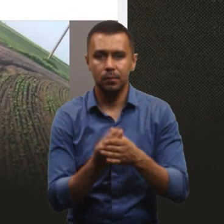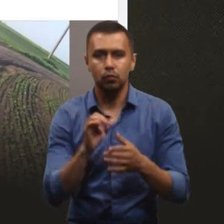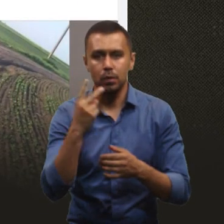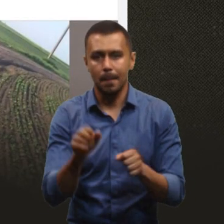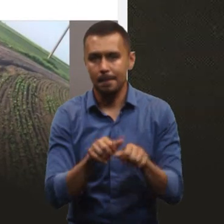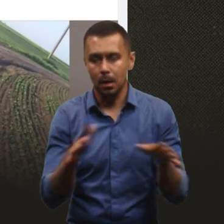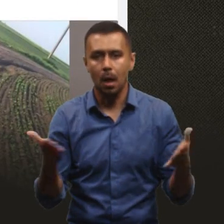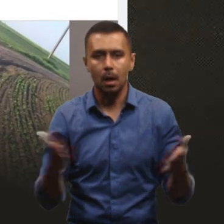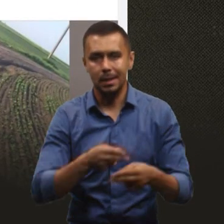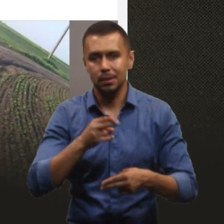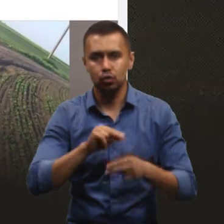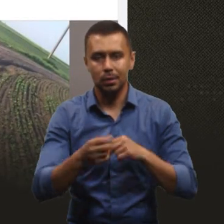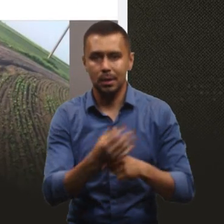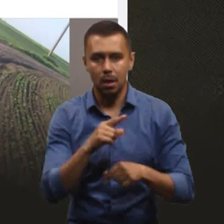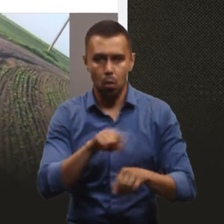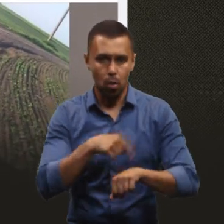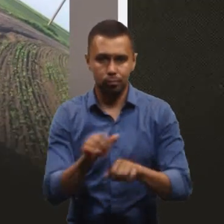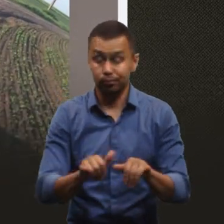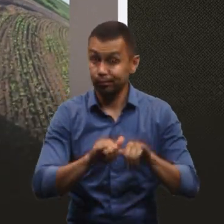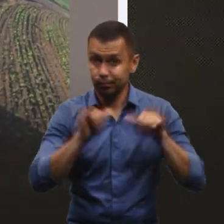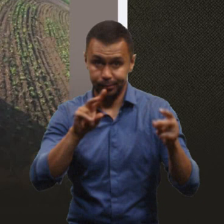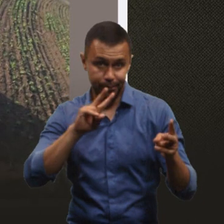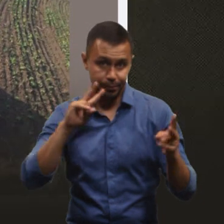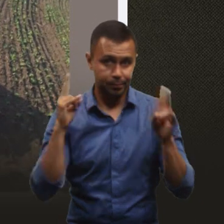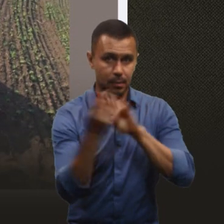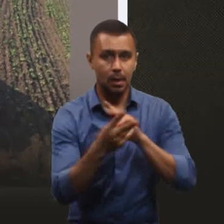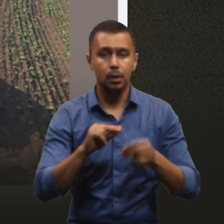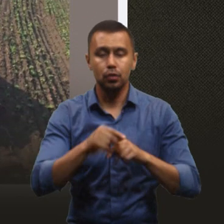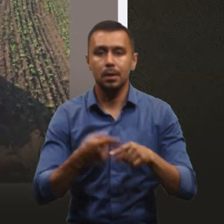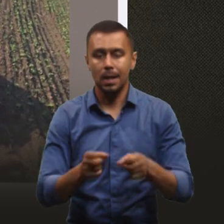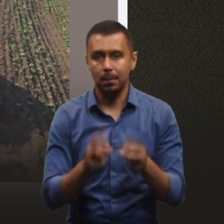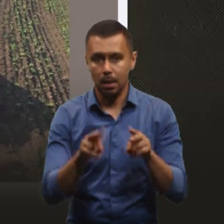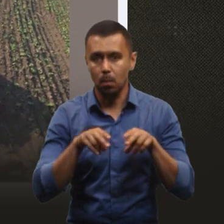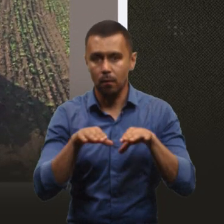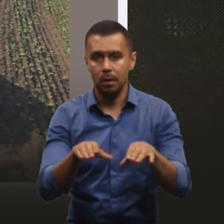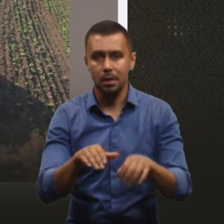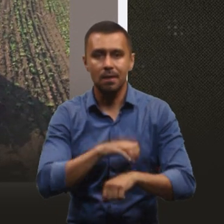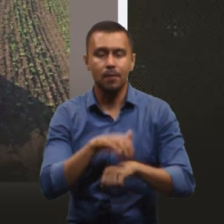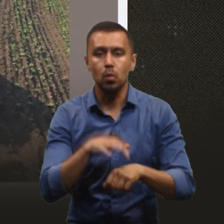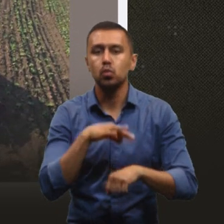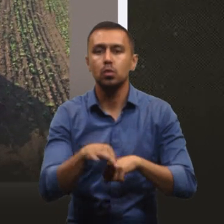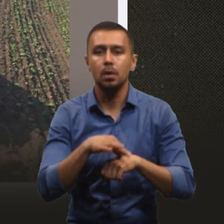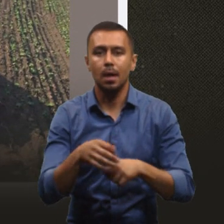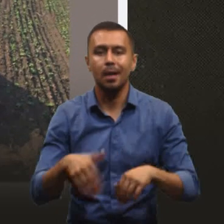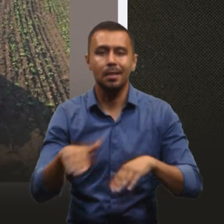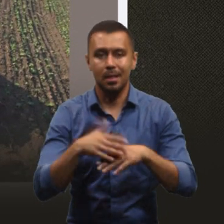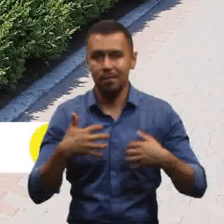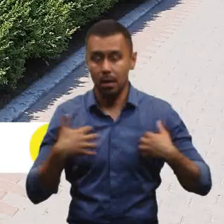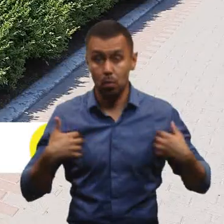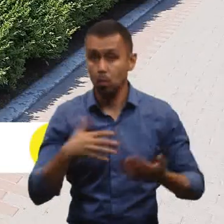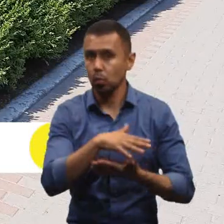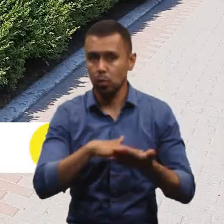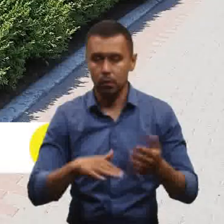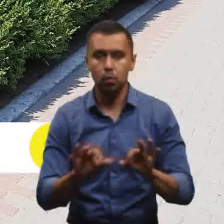соціальних мережах, який за кілька годин набув суспільного резонансу. Через це кримінальне провадження за фактом знущання над твариною